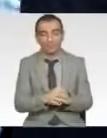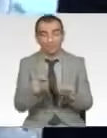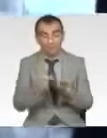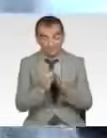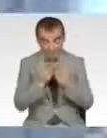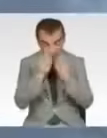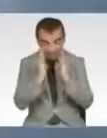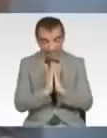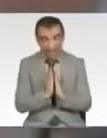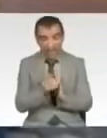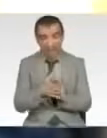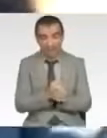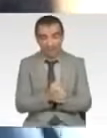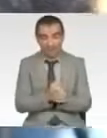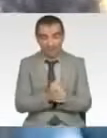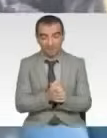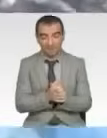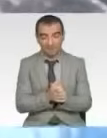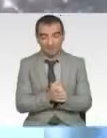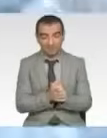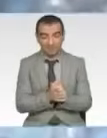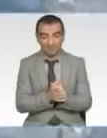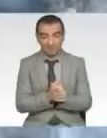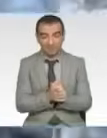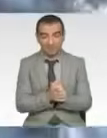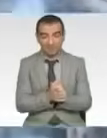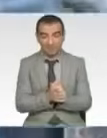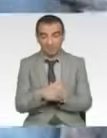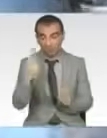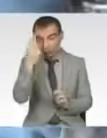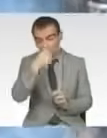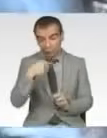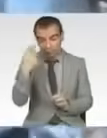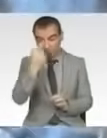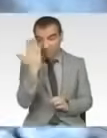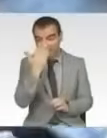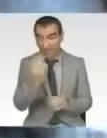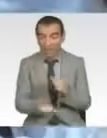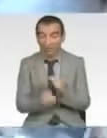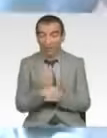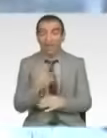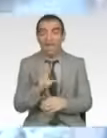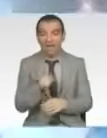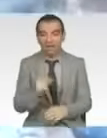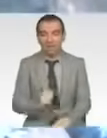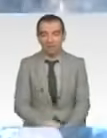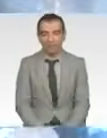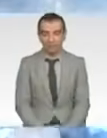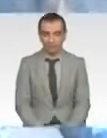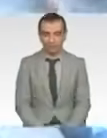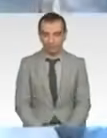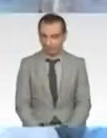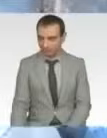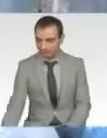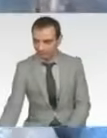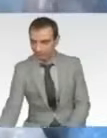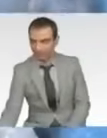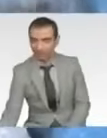Bismillah. Allah'ım. Yüzümü kara çıkartma ya Rabbim.